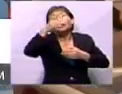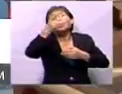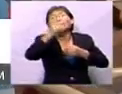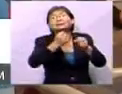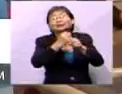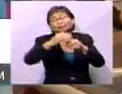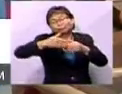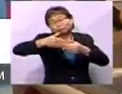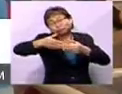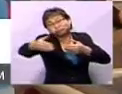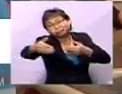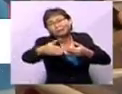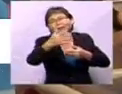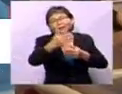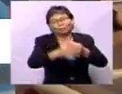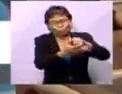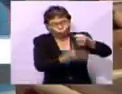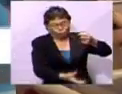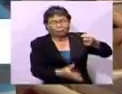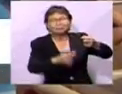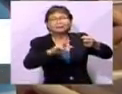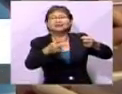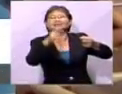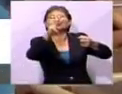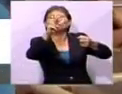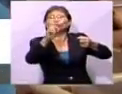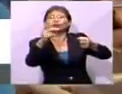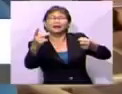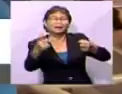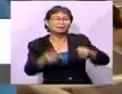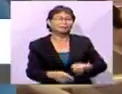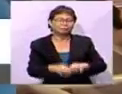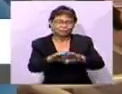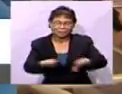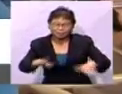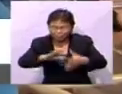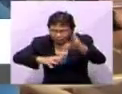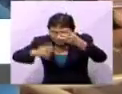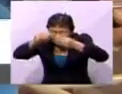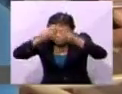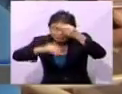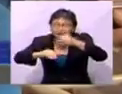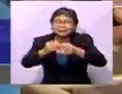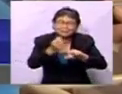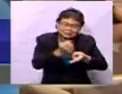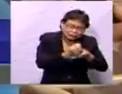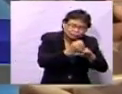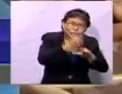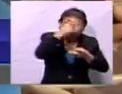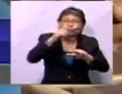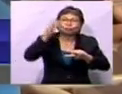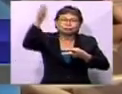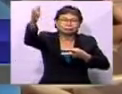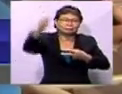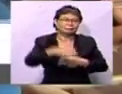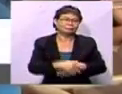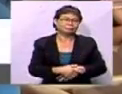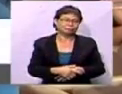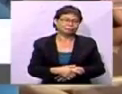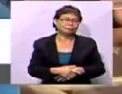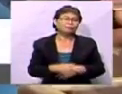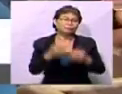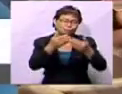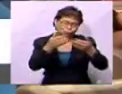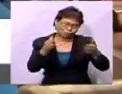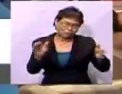lah. Membantu untuk kanak-kanak belajar, saving, untuk dia punya future lah. So, you memplan untuk buka Adam